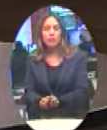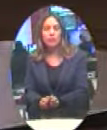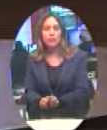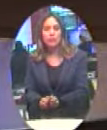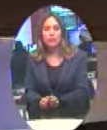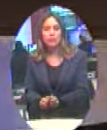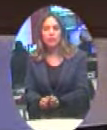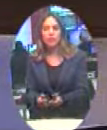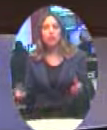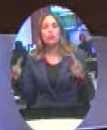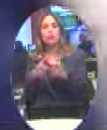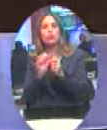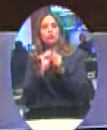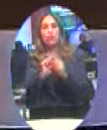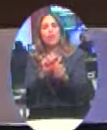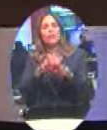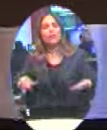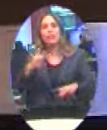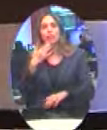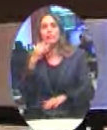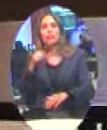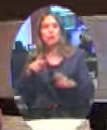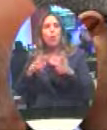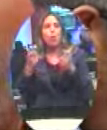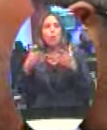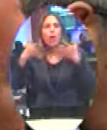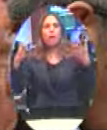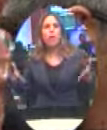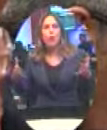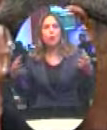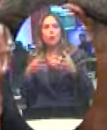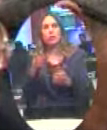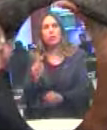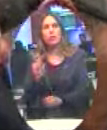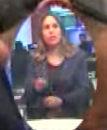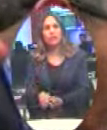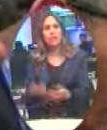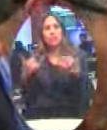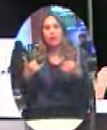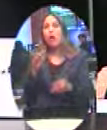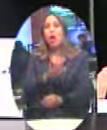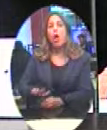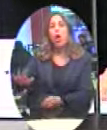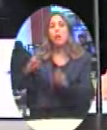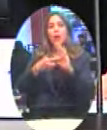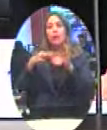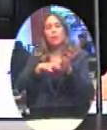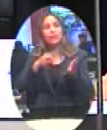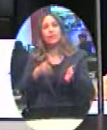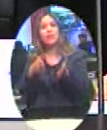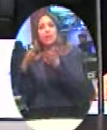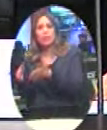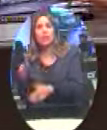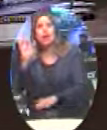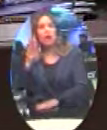שדולת ארץ ישראל הייתה צריכה היום אולם גדול במיוחד לכינוס שלה בכנסת. בימים אלו כשכל המערכת הפוליטית זזה ימינה, גם השדולה של